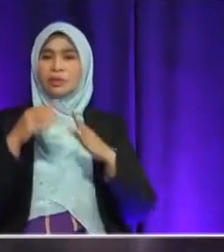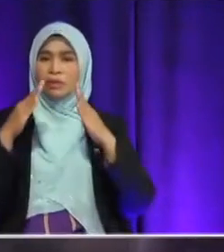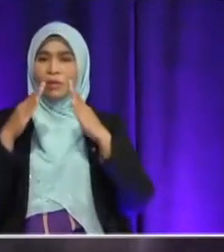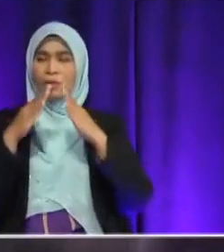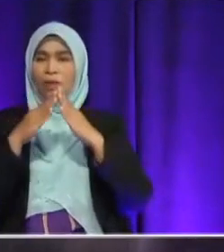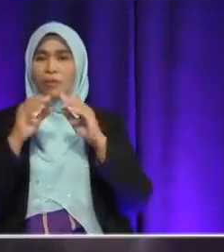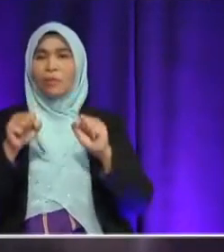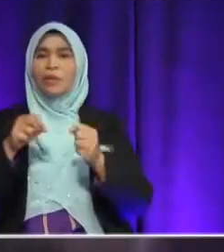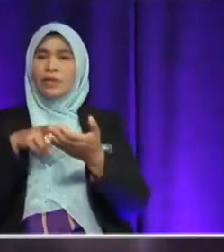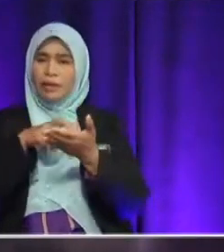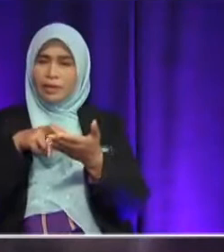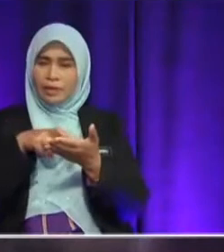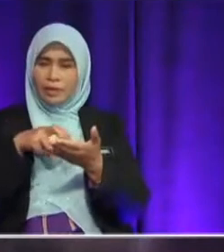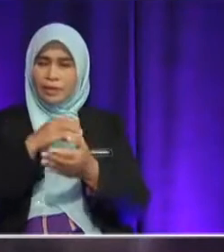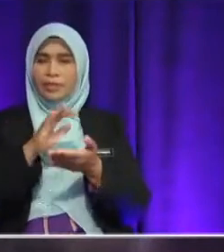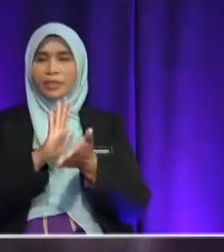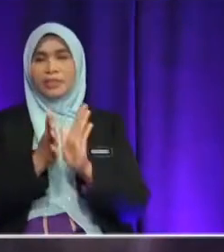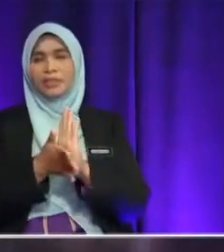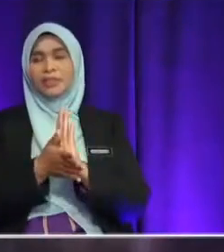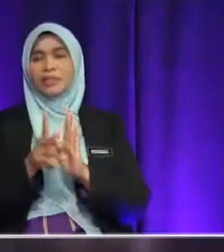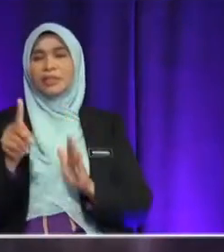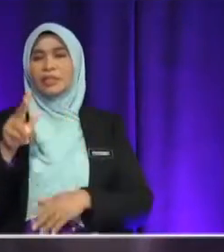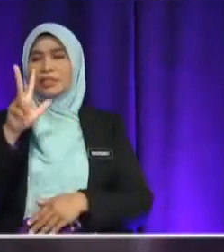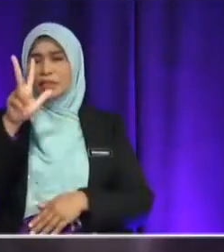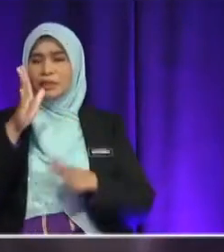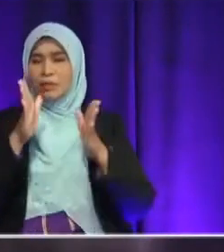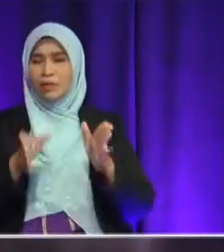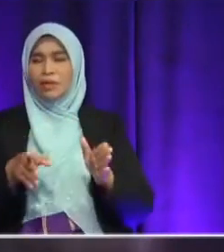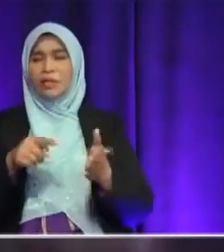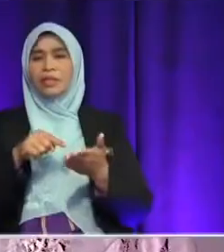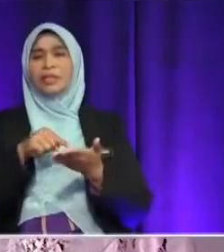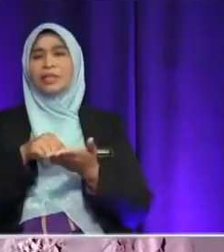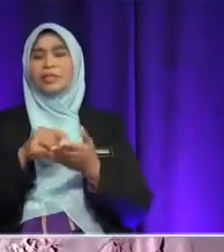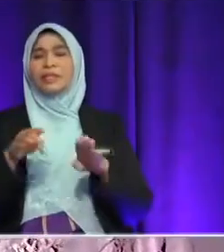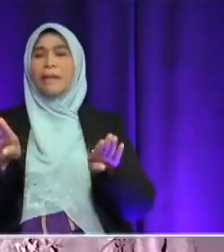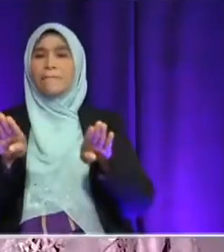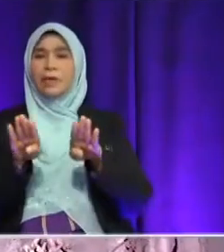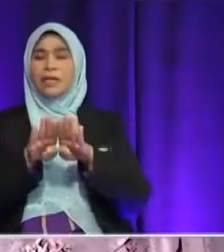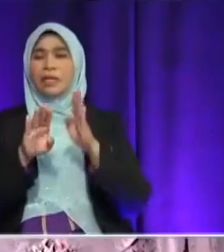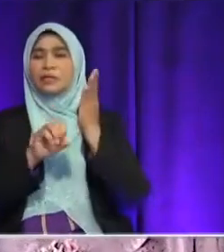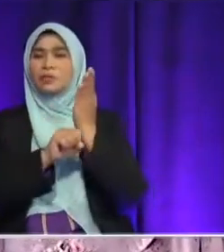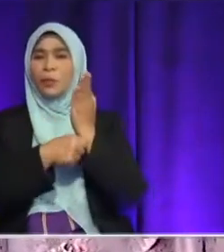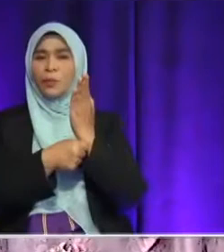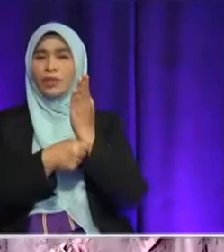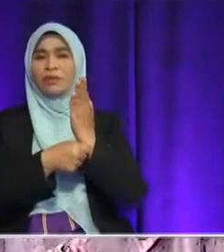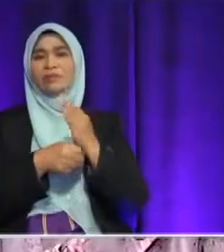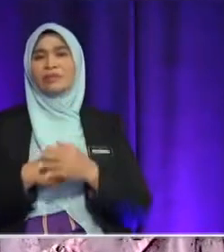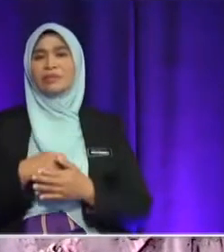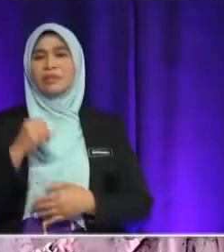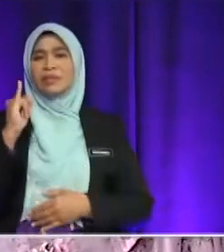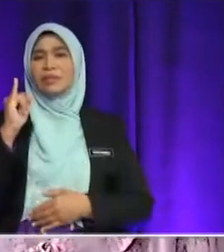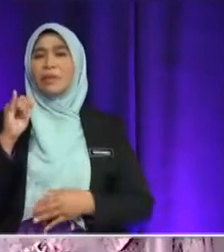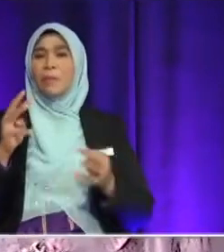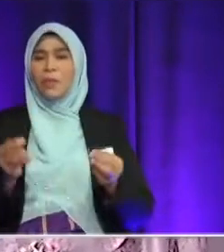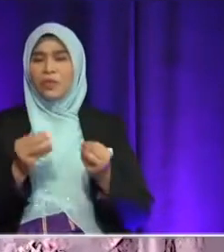menjadikan ketiga tokoh ini sebagai sumber inspirasi supaya kita berjaya amacam Hai ketiga Coki